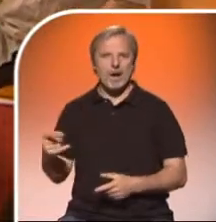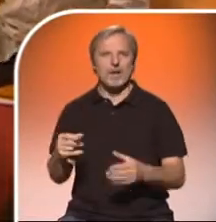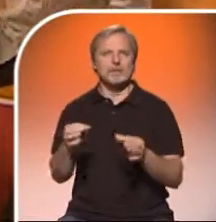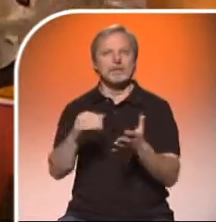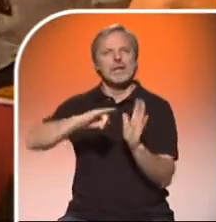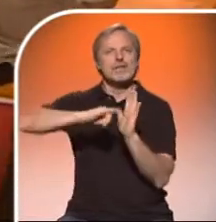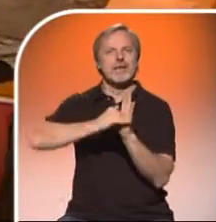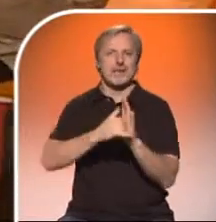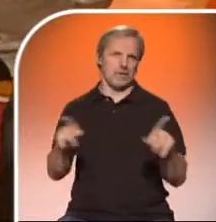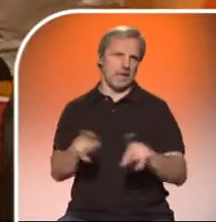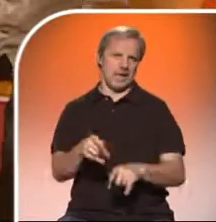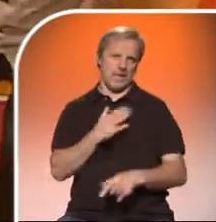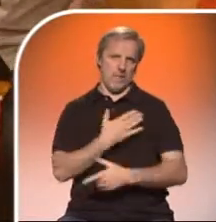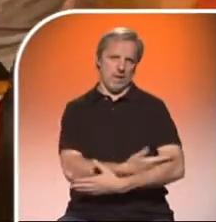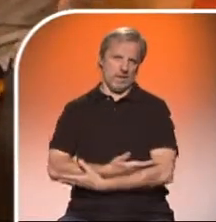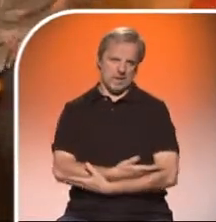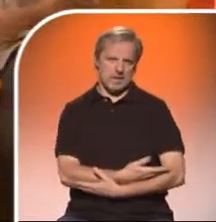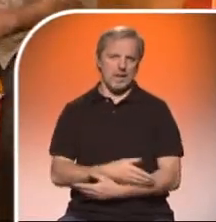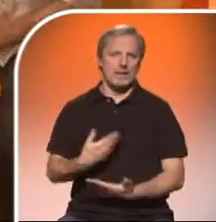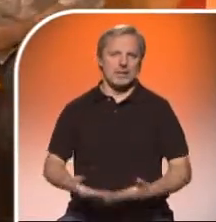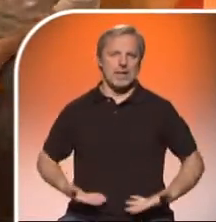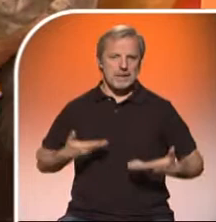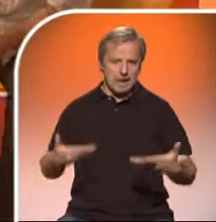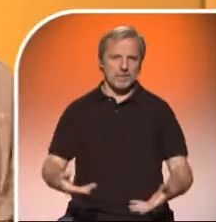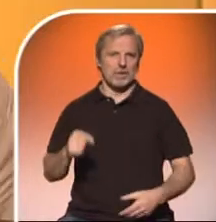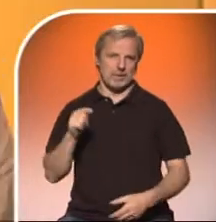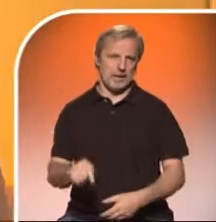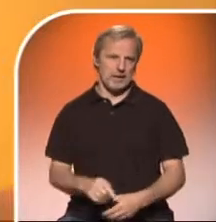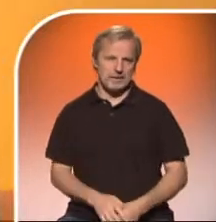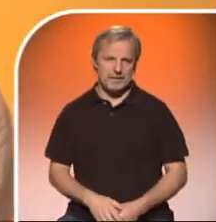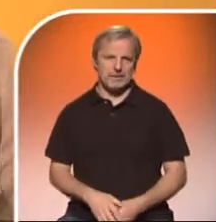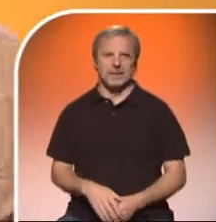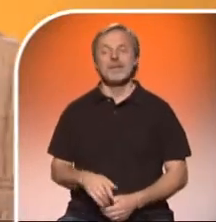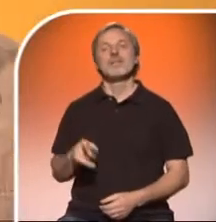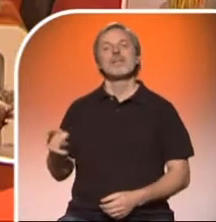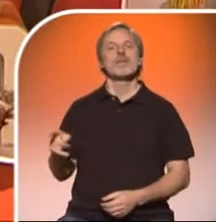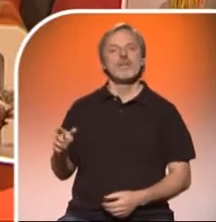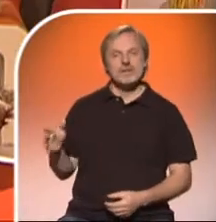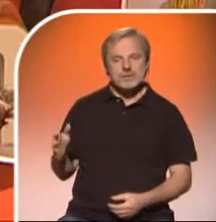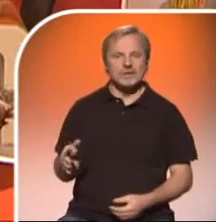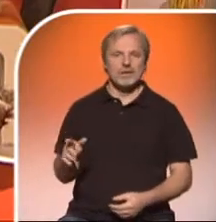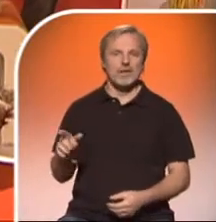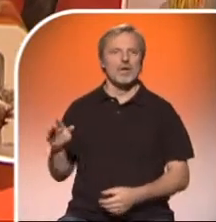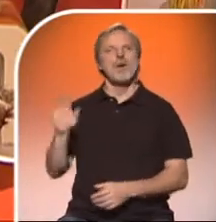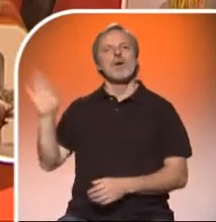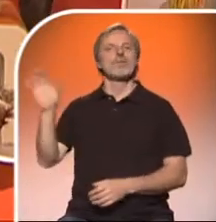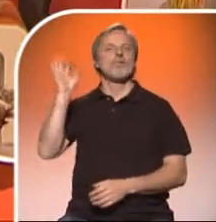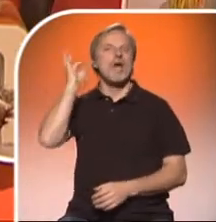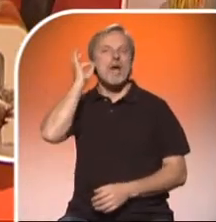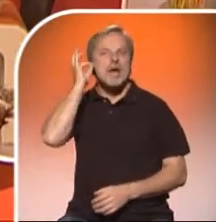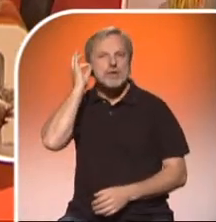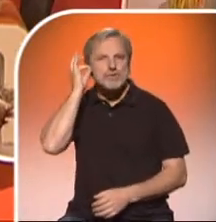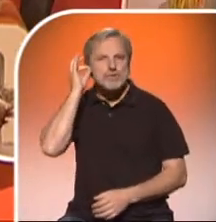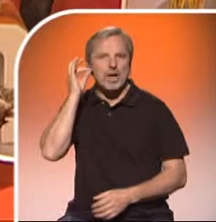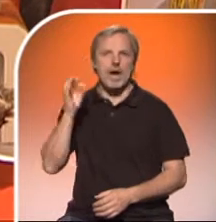čtvrté dítě, to je moje dítě a to teďka vyšlo, to se narodilo právě teď. Myslím, že není ukřivděné tvoje dítě, které je zatím v bříšku ještě tvé ženy, ale ukažme, co